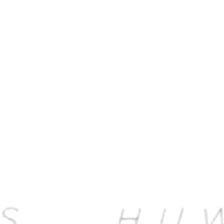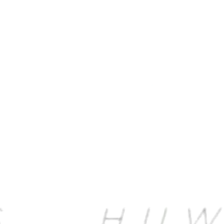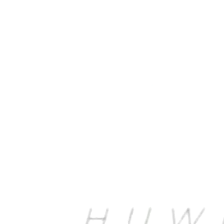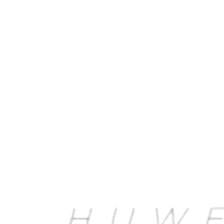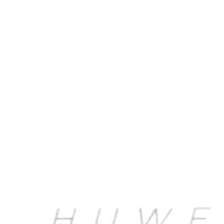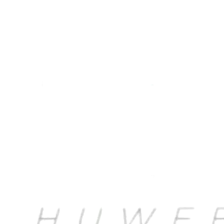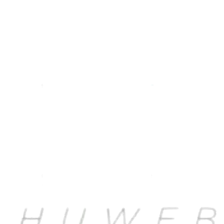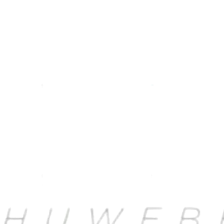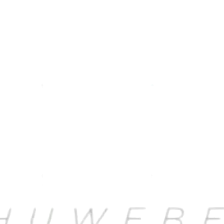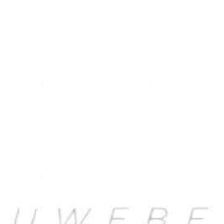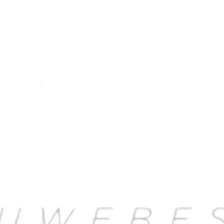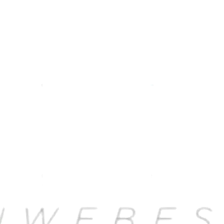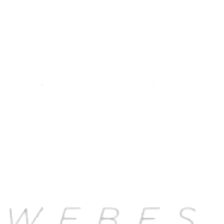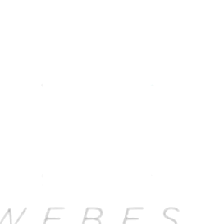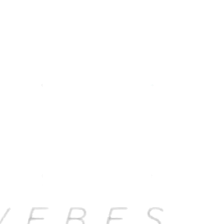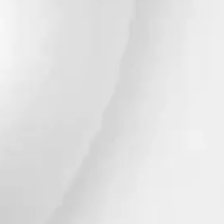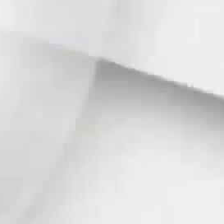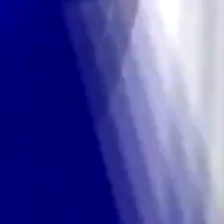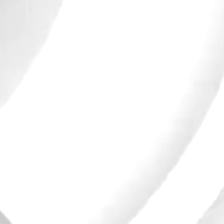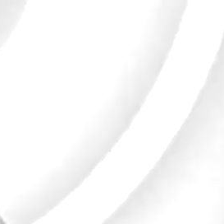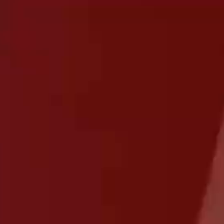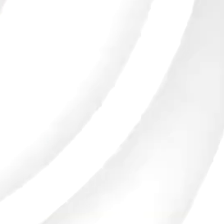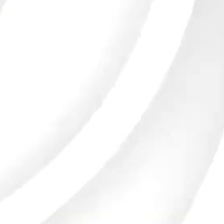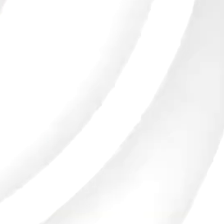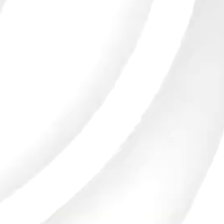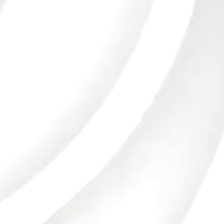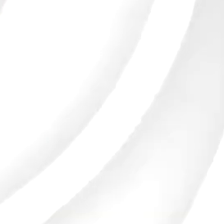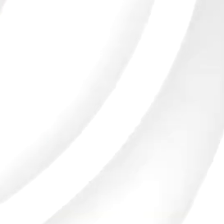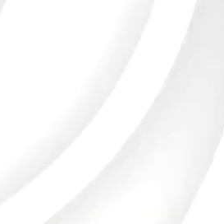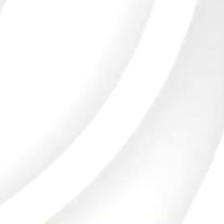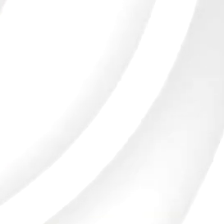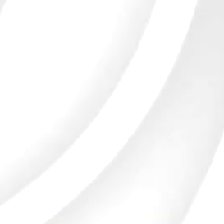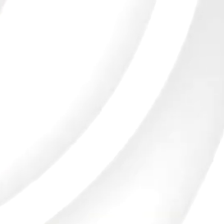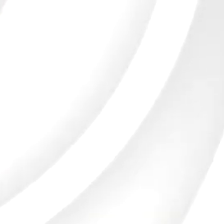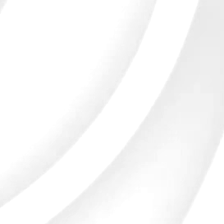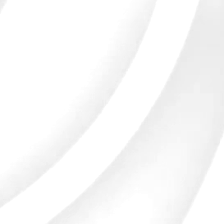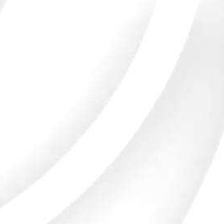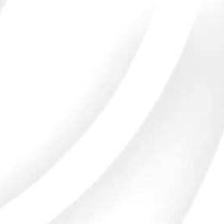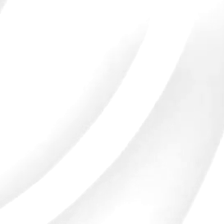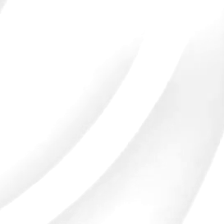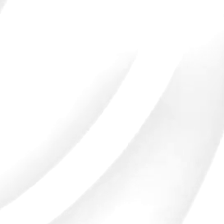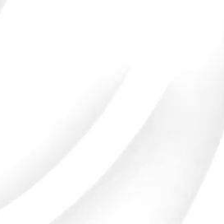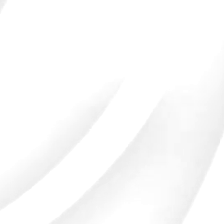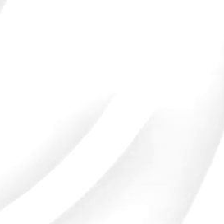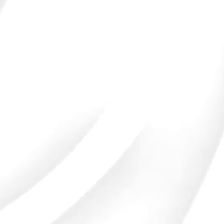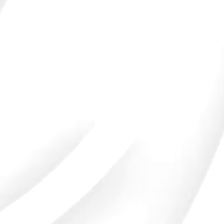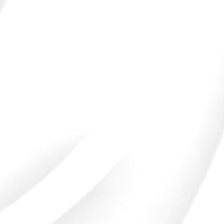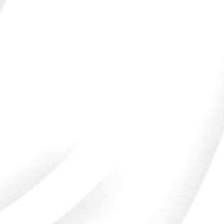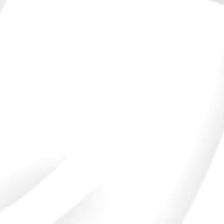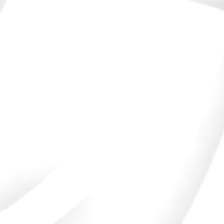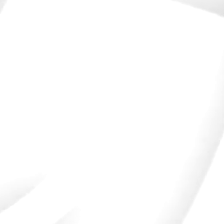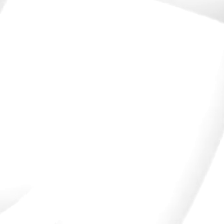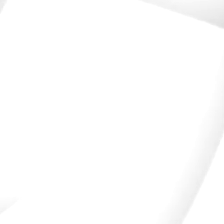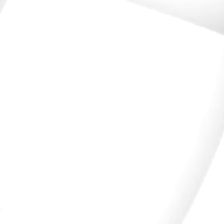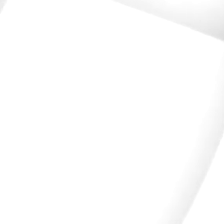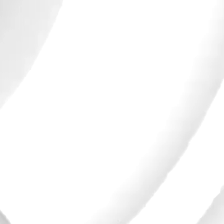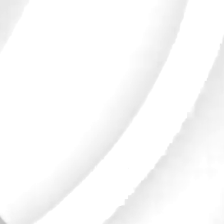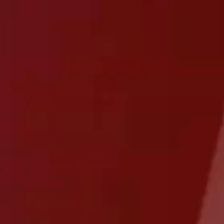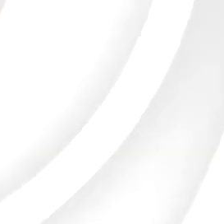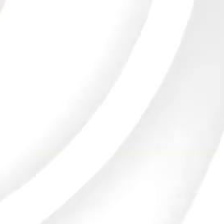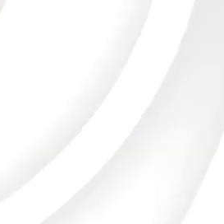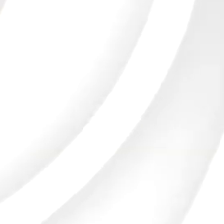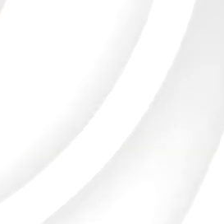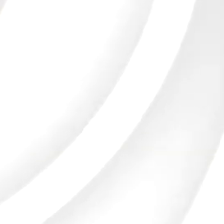Tuloy-tuloy po ang ating pagpapatrol sa bayan mula Lunes hanggang Biyernes sa TV Patrol alas 6:30 ng